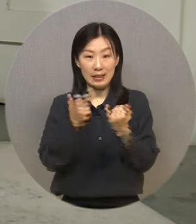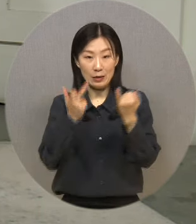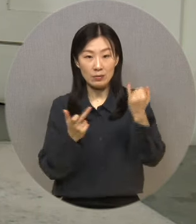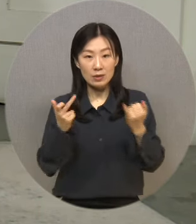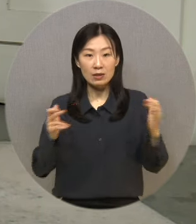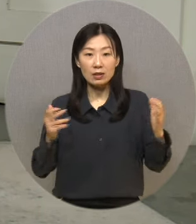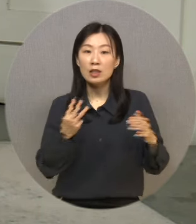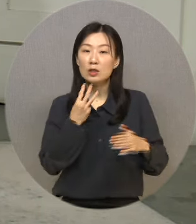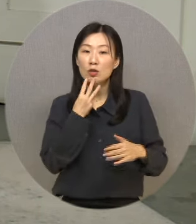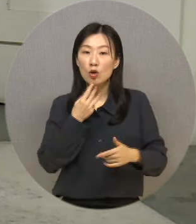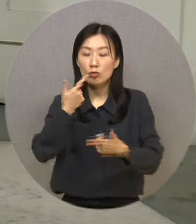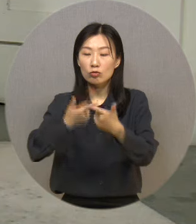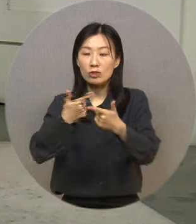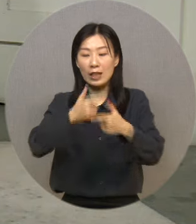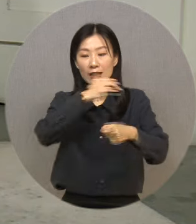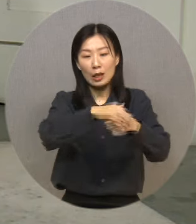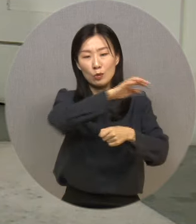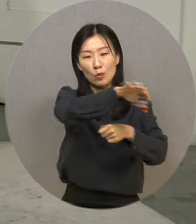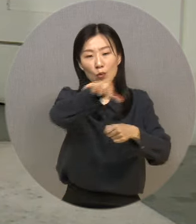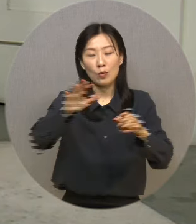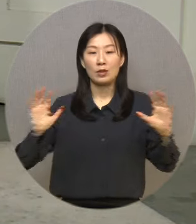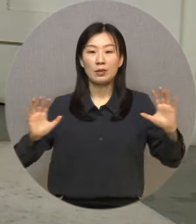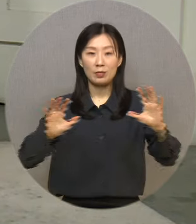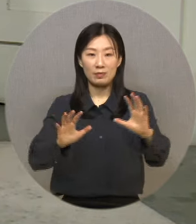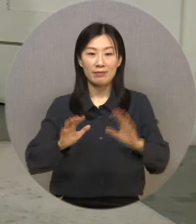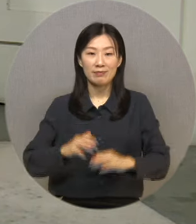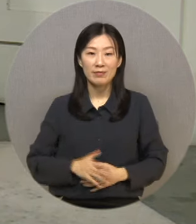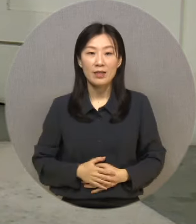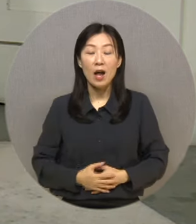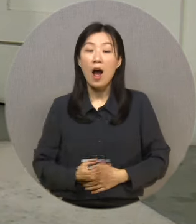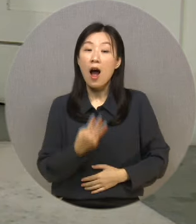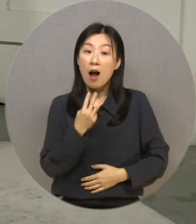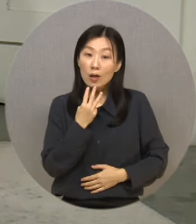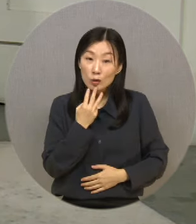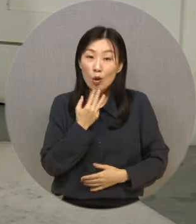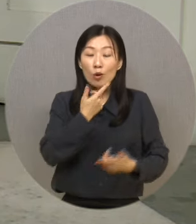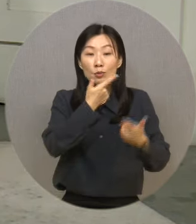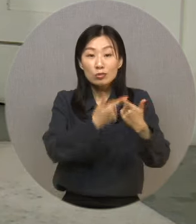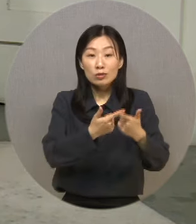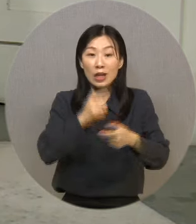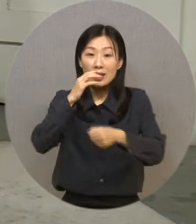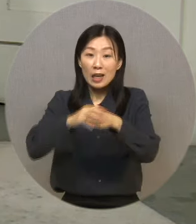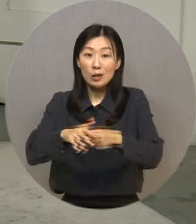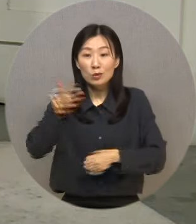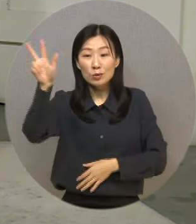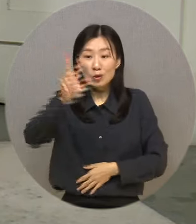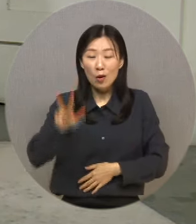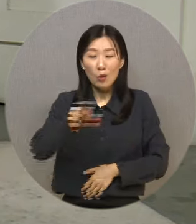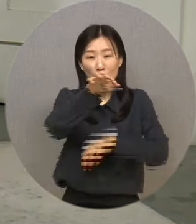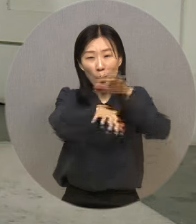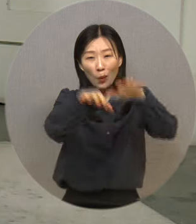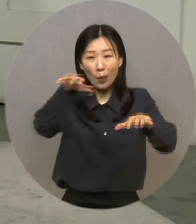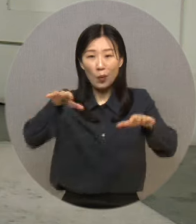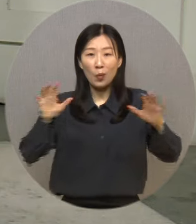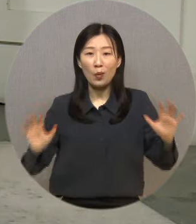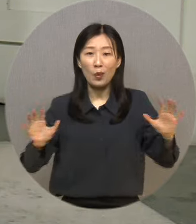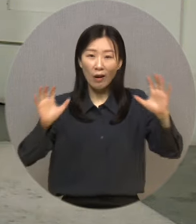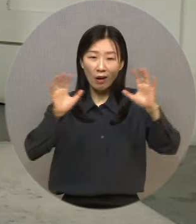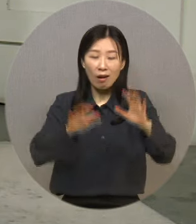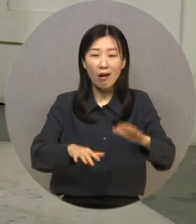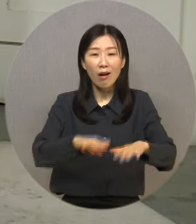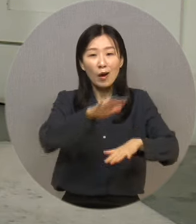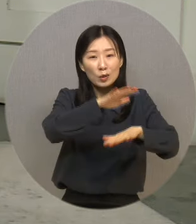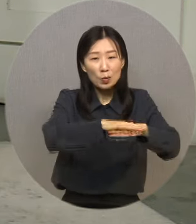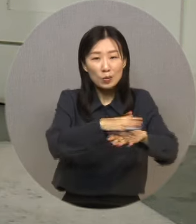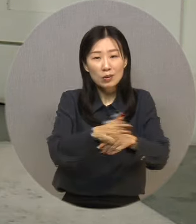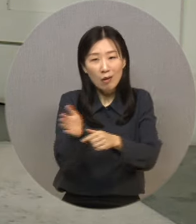다 모입니다. 예, 예, 예. 야, 서울, 부산, 대구, 전국 방방곡곡 예. 산지사만 경악지 도초에 농촌에 어천에 광산에 저우야도 백령도 마르도 건재도